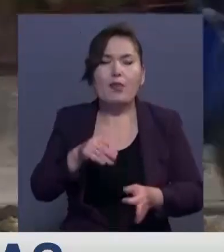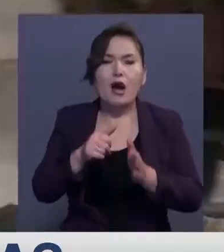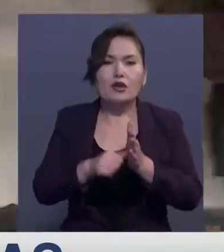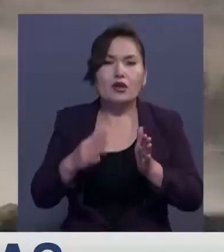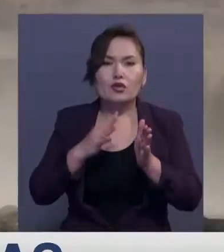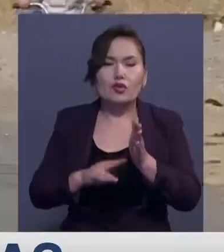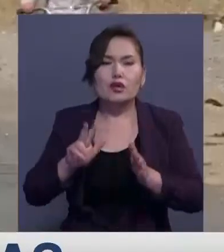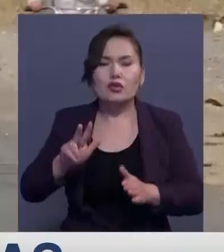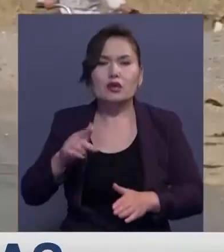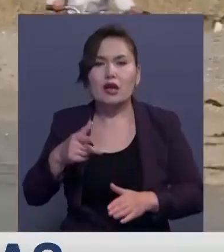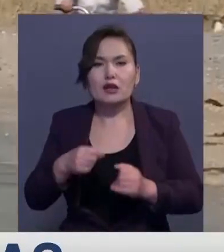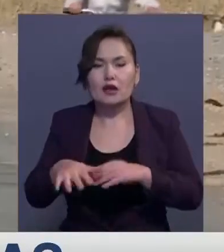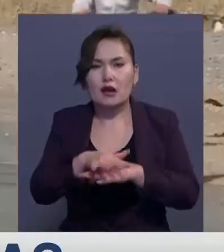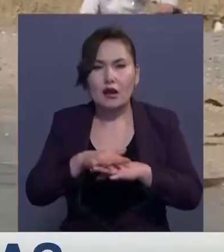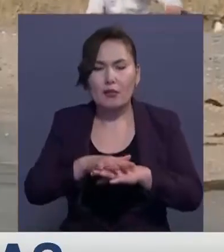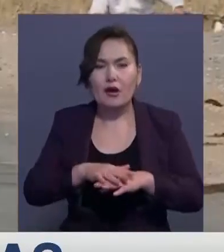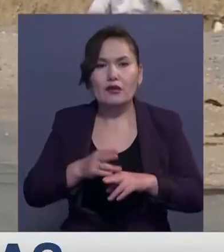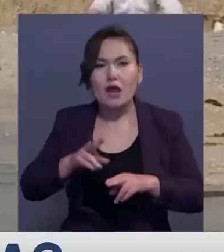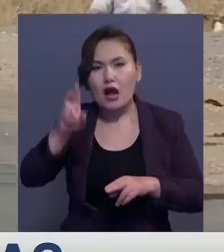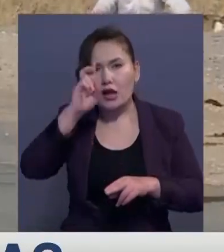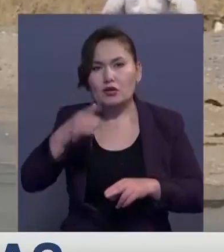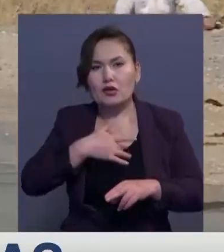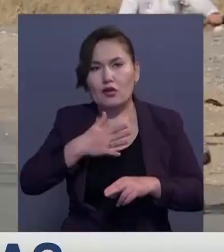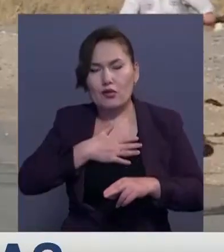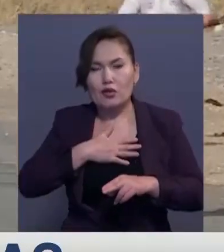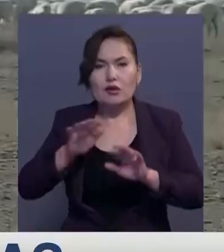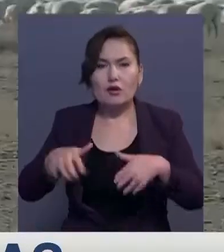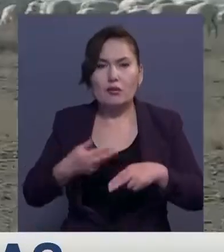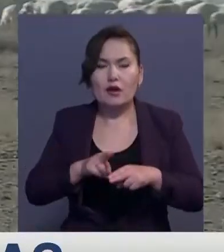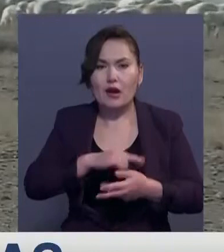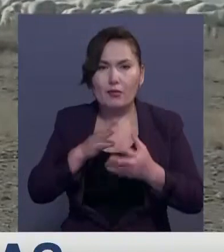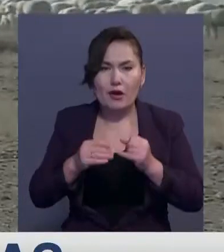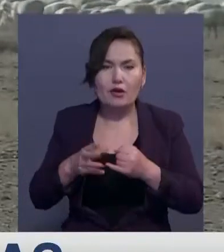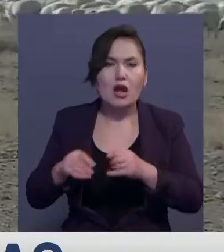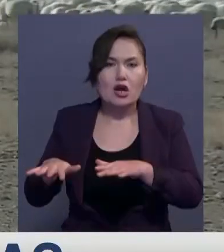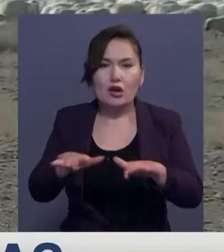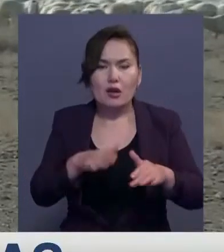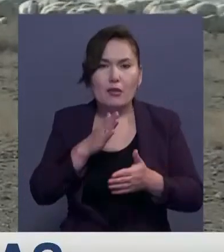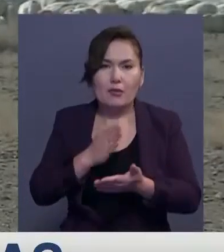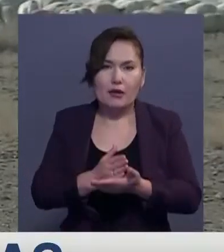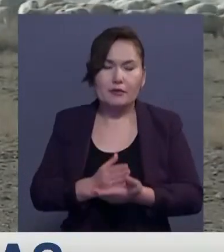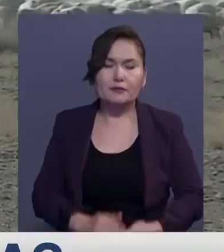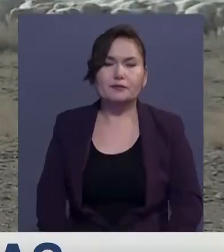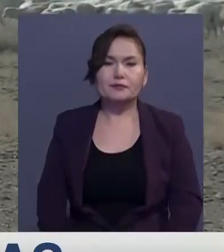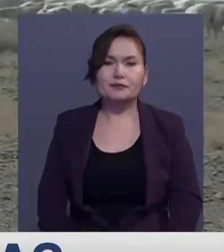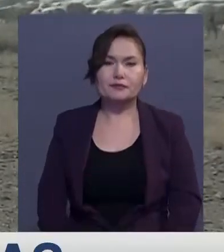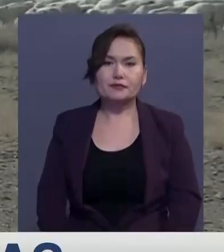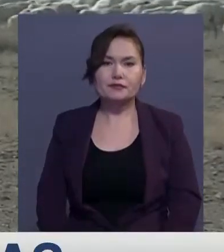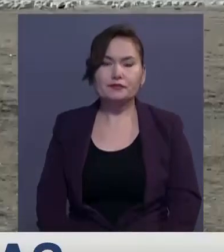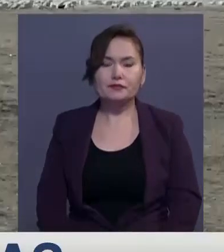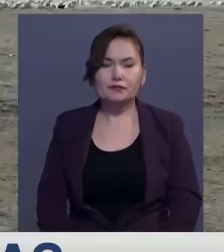693 гектар жер биыл ауданның резервіне қайтарылған. Оның ішінде жайылым алқапта бар. Ақсәуле Байменшина,